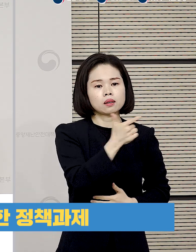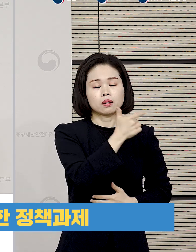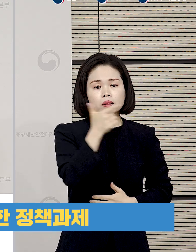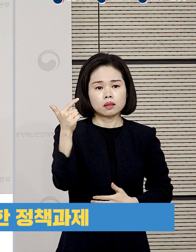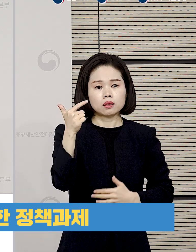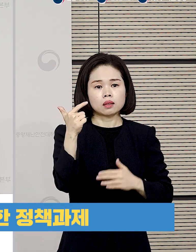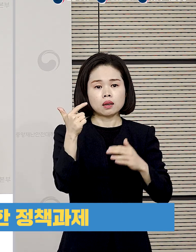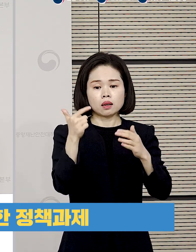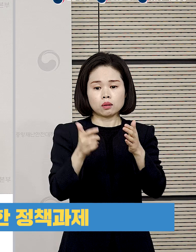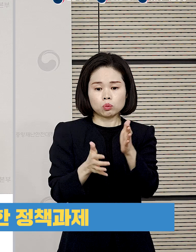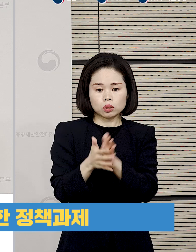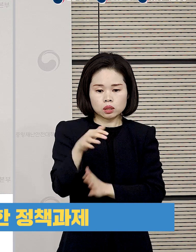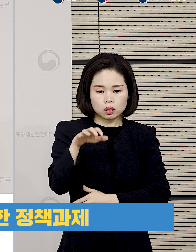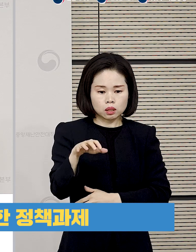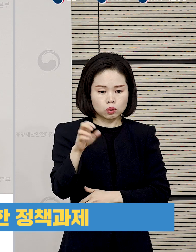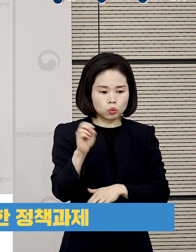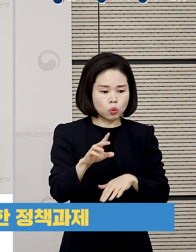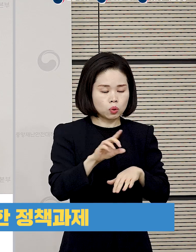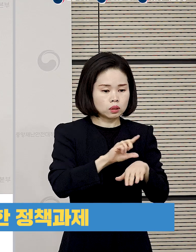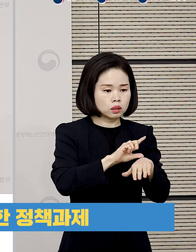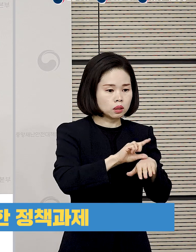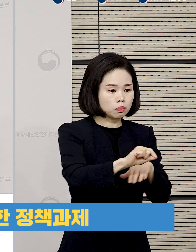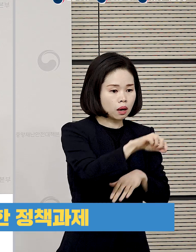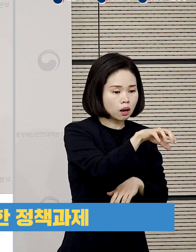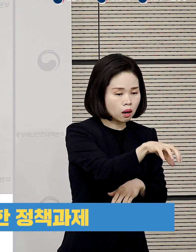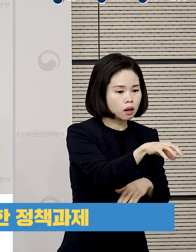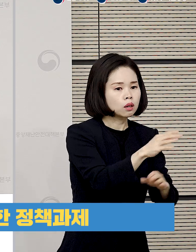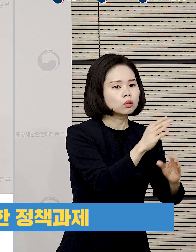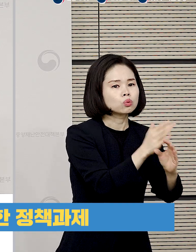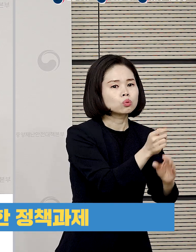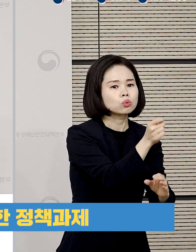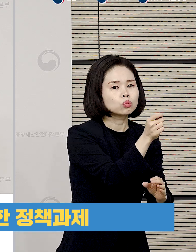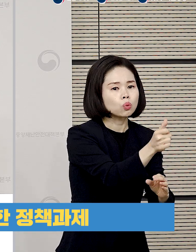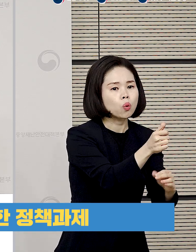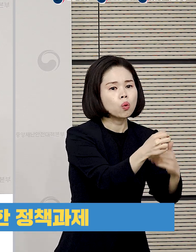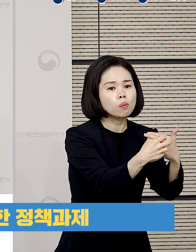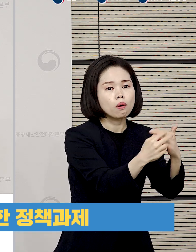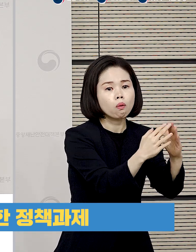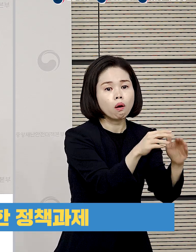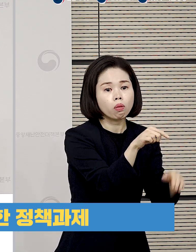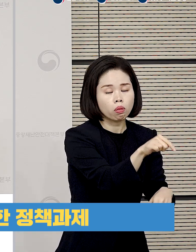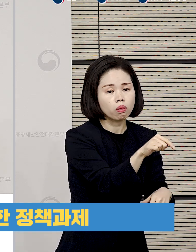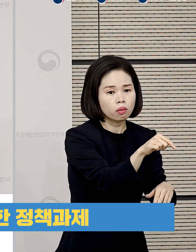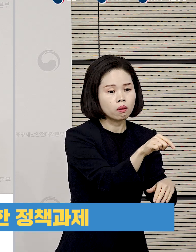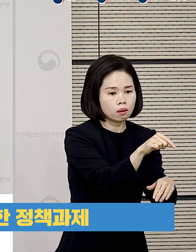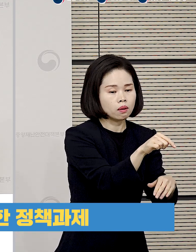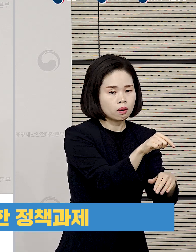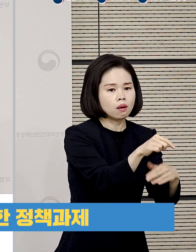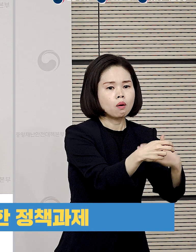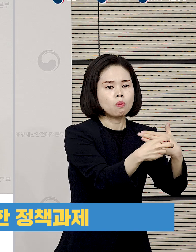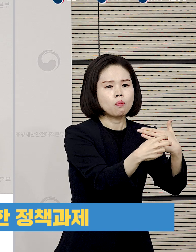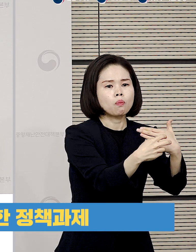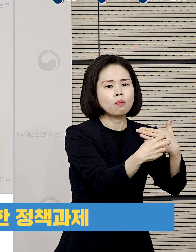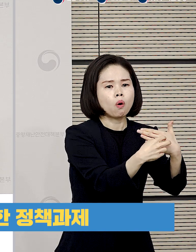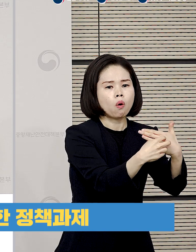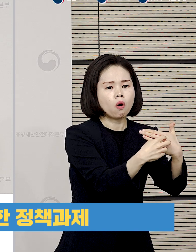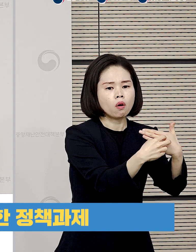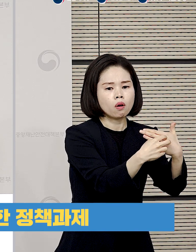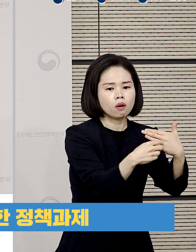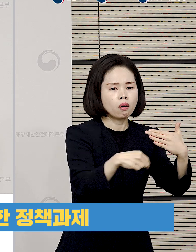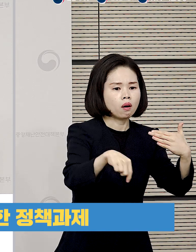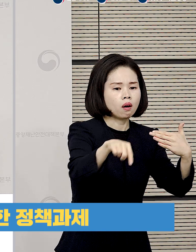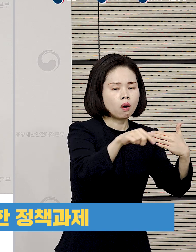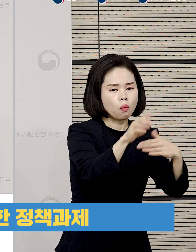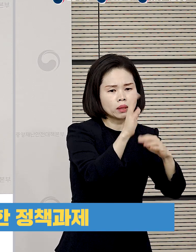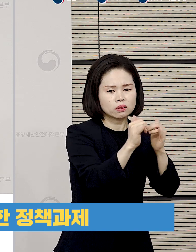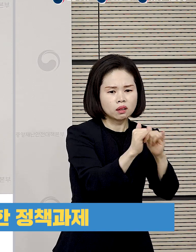인식하고 있습니다. 특히 대도시도 그렇습니다만 지역으로 가면 갈수록 지방에서는